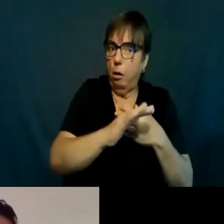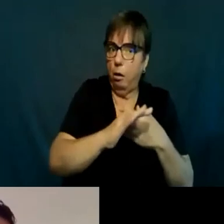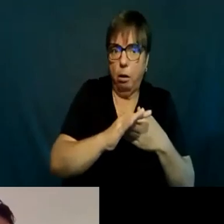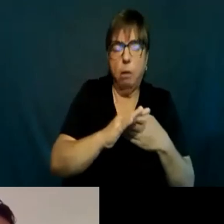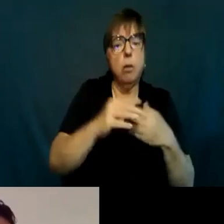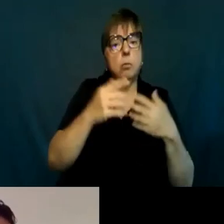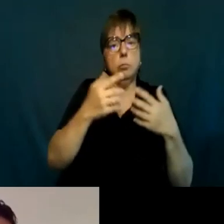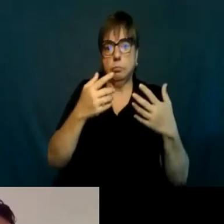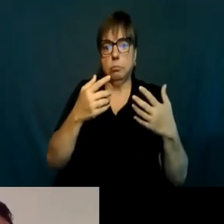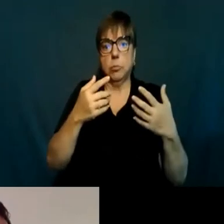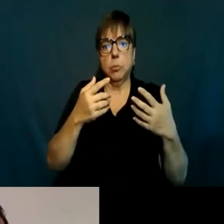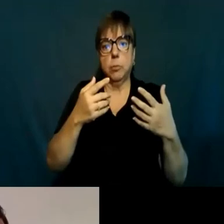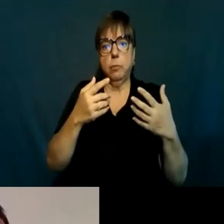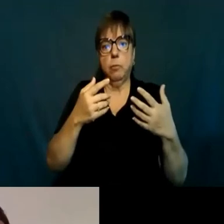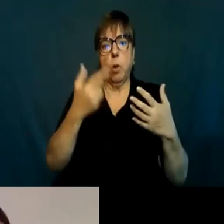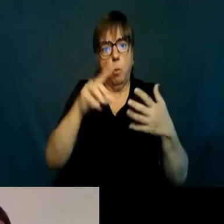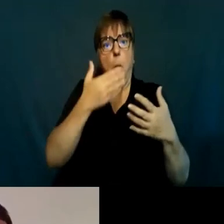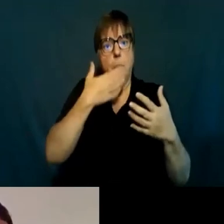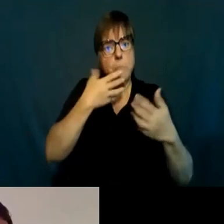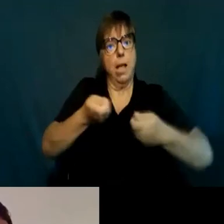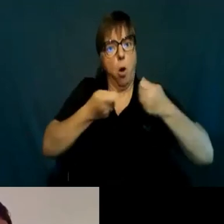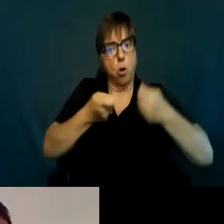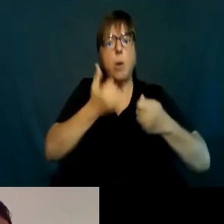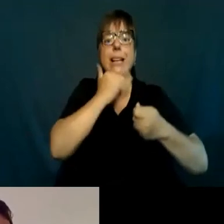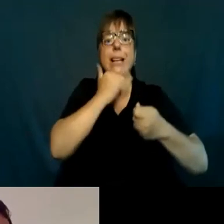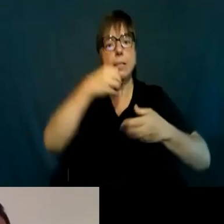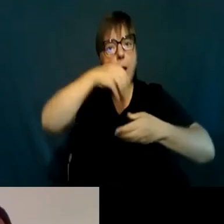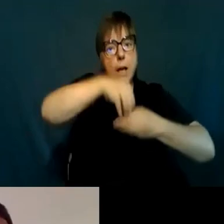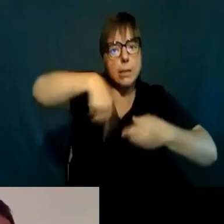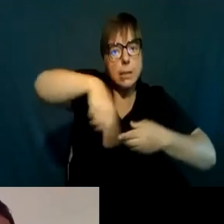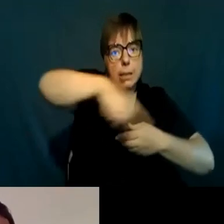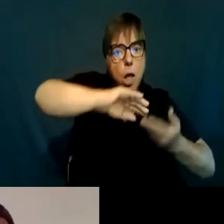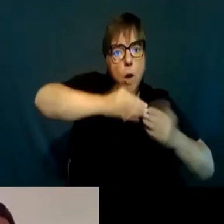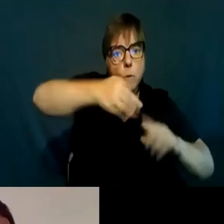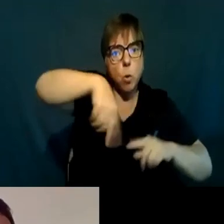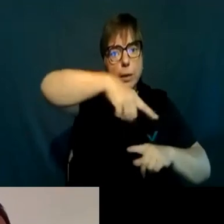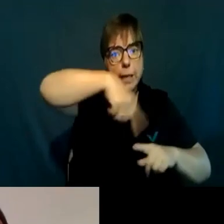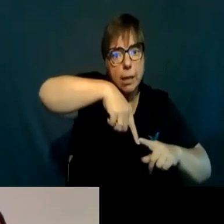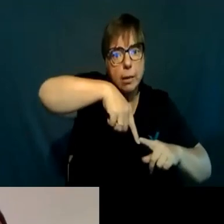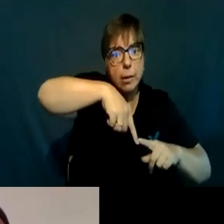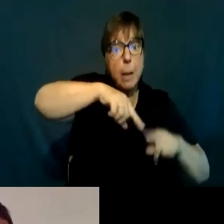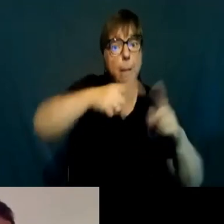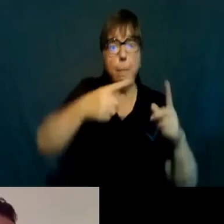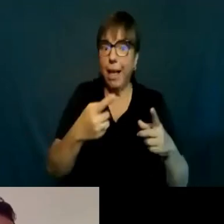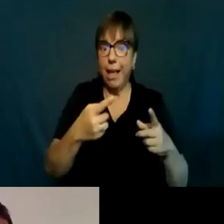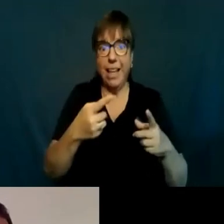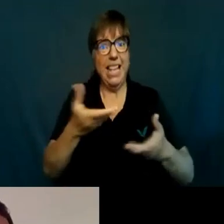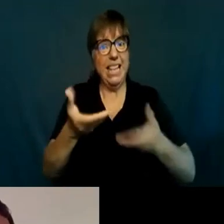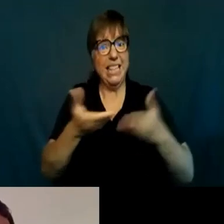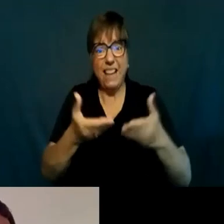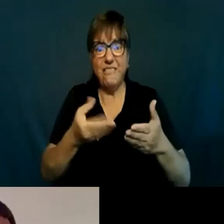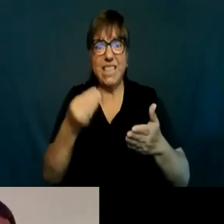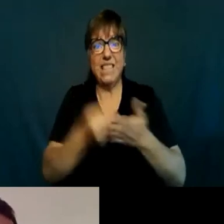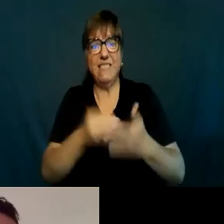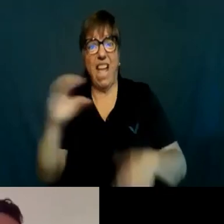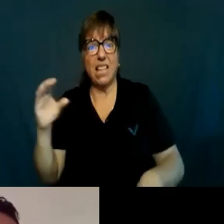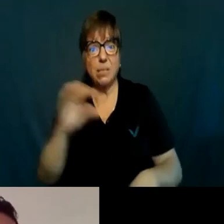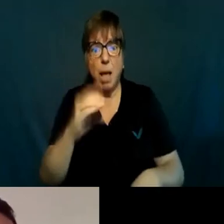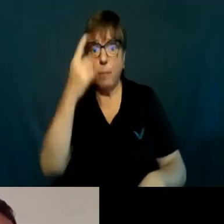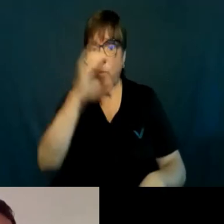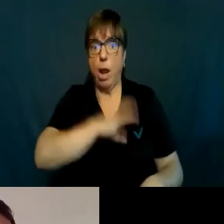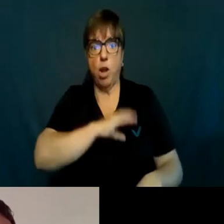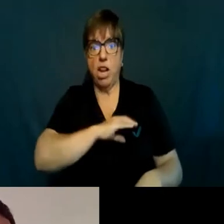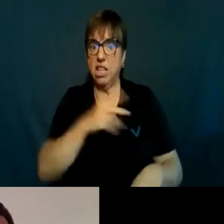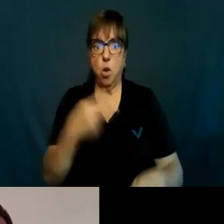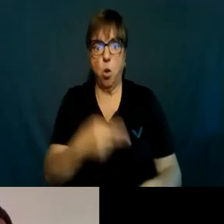pouvoir bien contrôler tout ce qui se passe dans la communauté. Mais ils se sont fait couper les services, les financements pour les services policiers il y plus